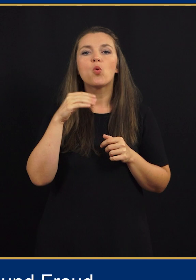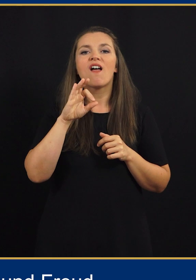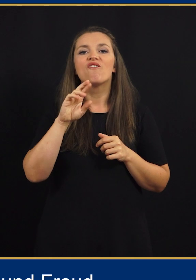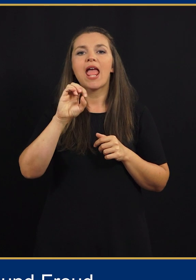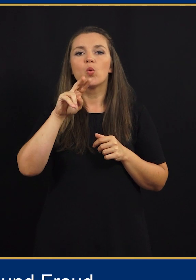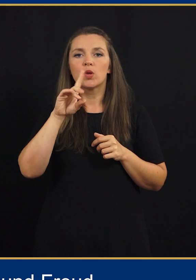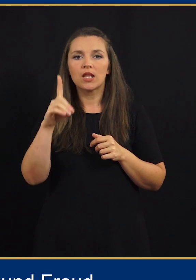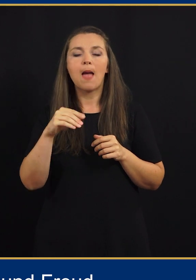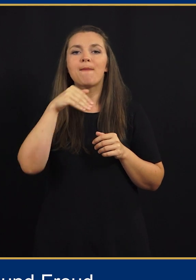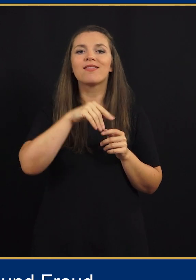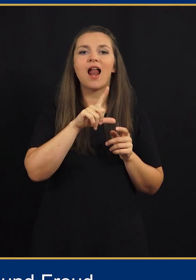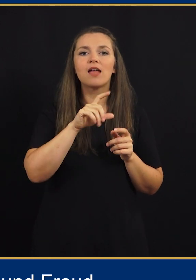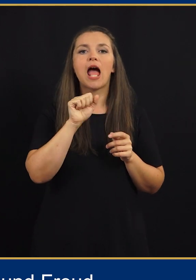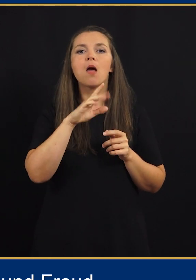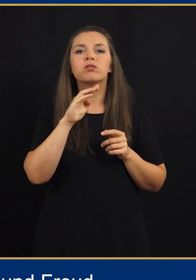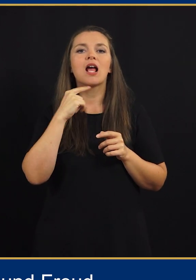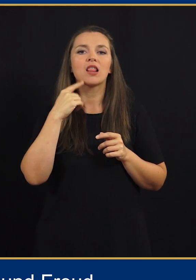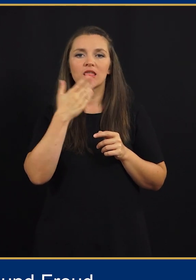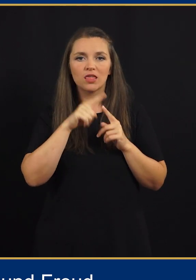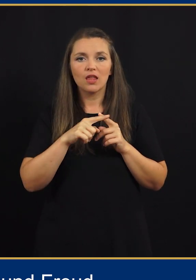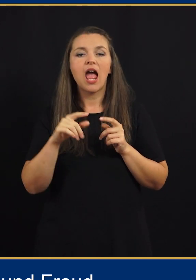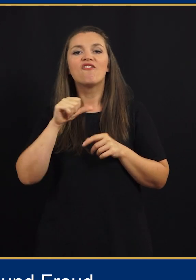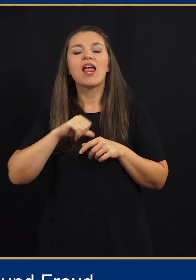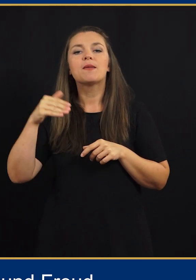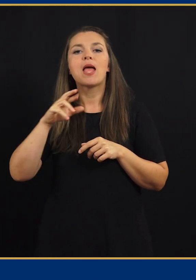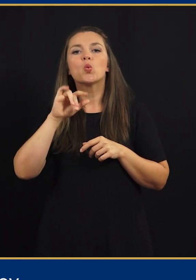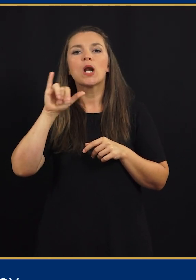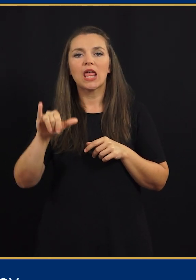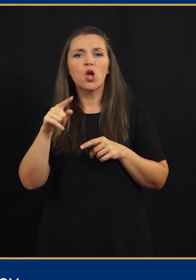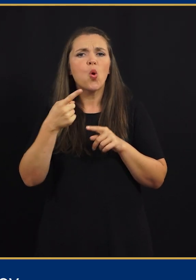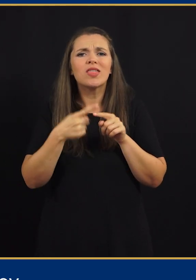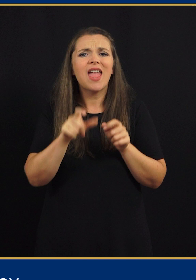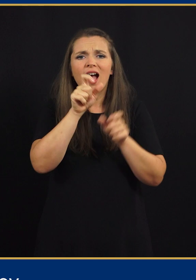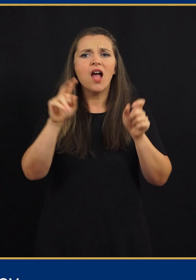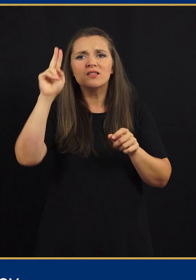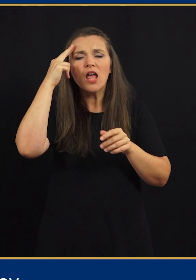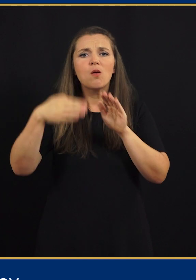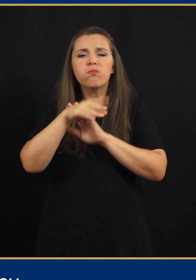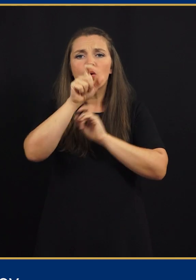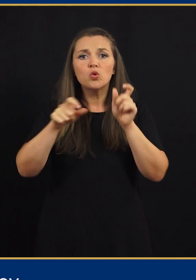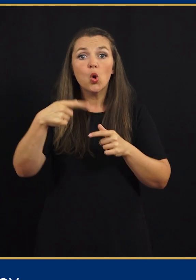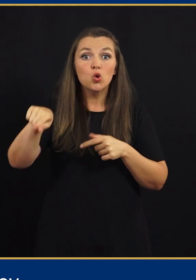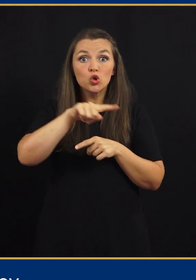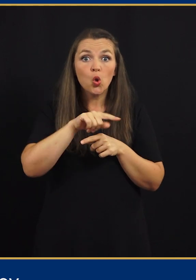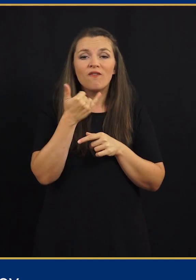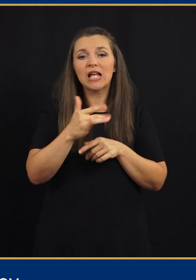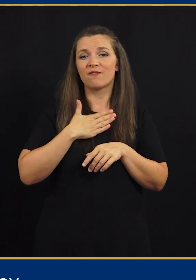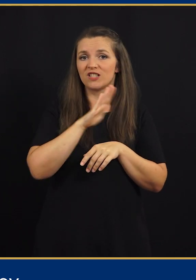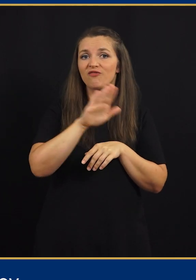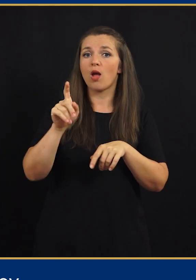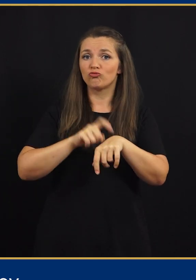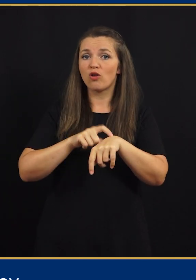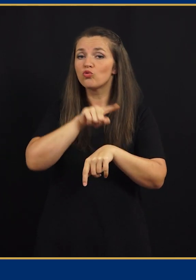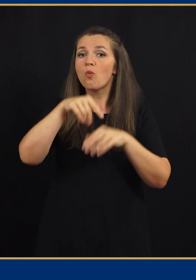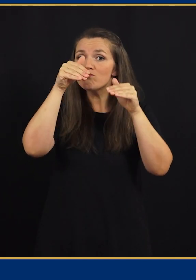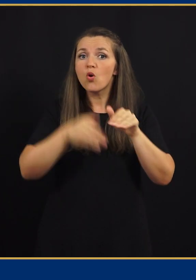Freud, Madeleine Albright, Freddie Mercury. To je le nekaj znanih beguncev, ki so, vsak v svojem